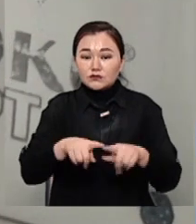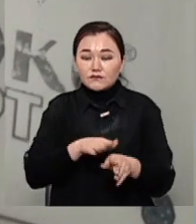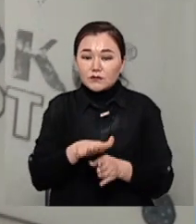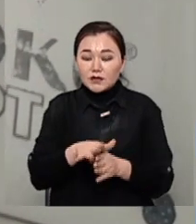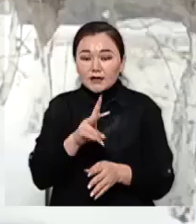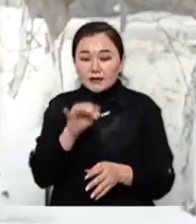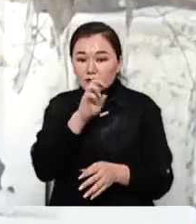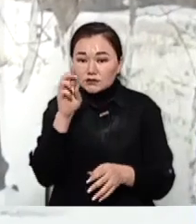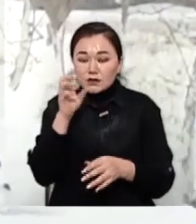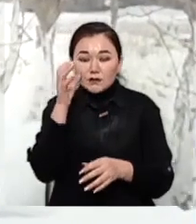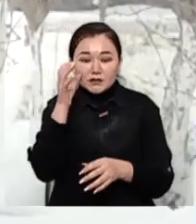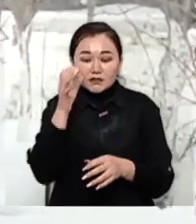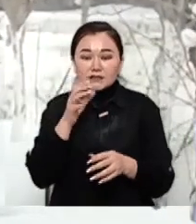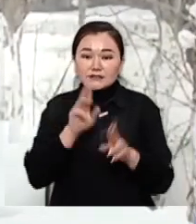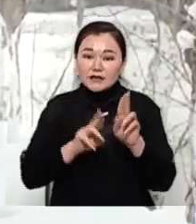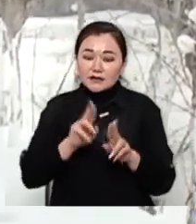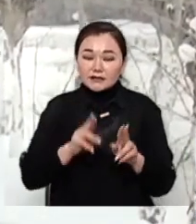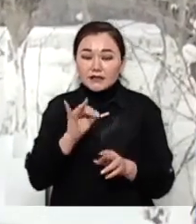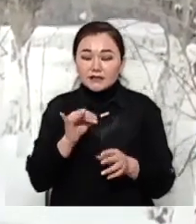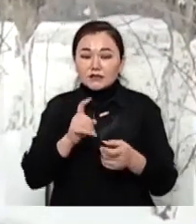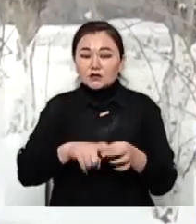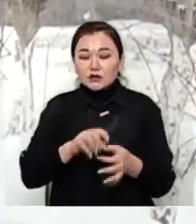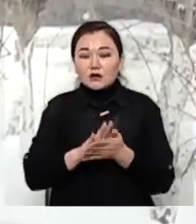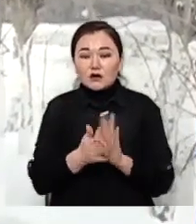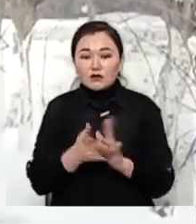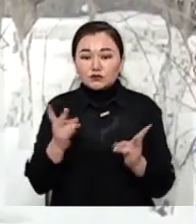выполняет ли оно государственный образовательный стандарт и заключать с ним